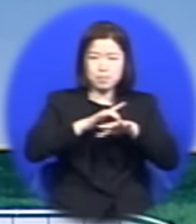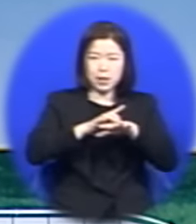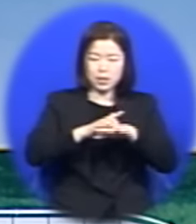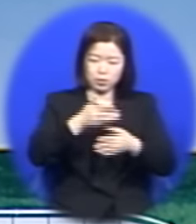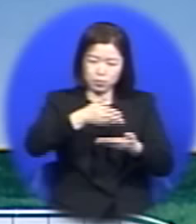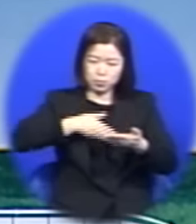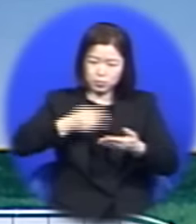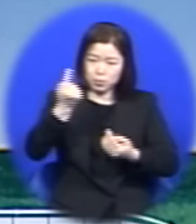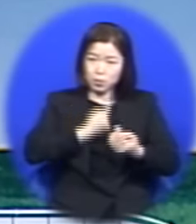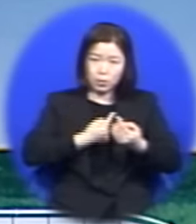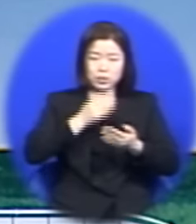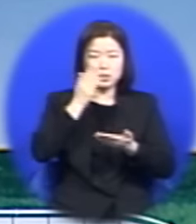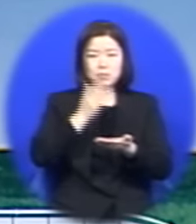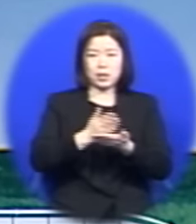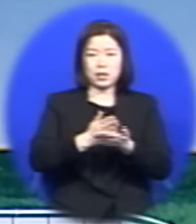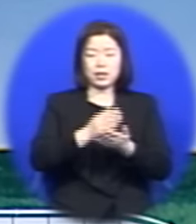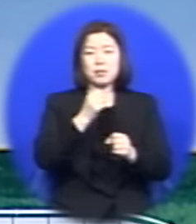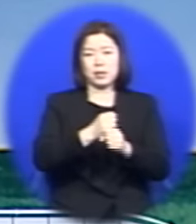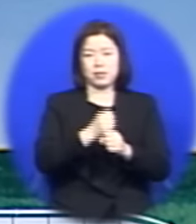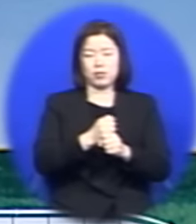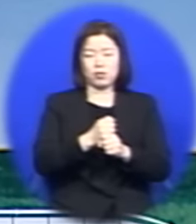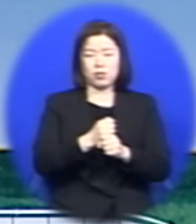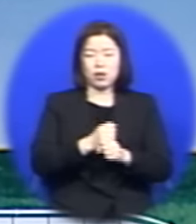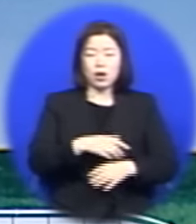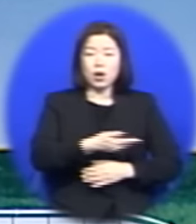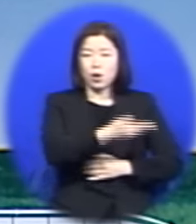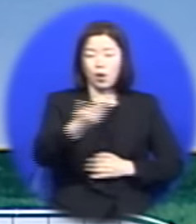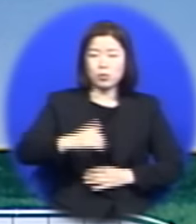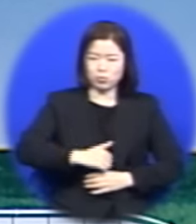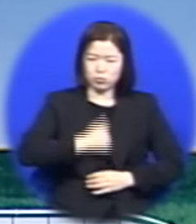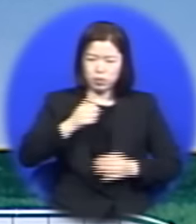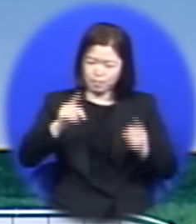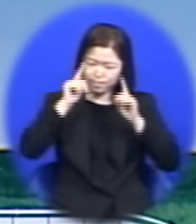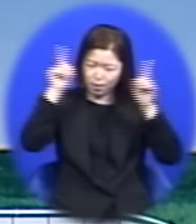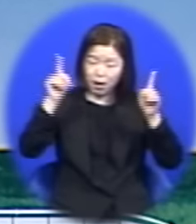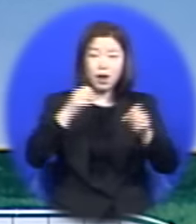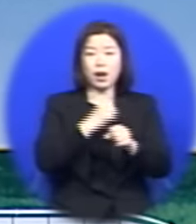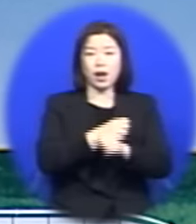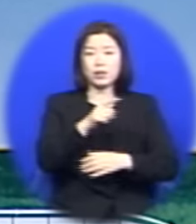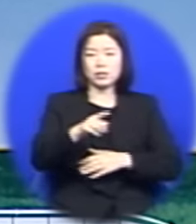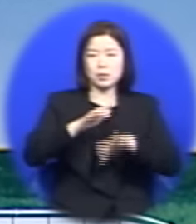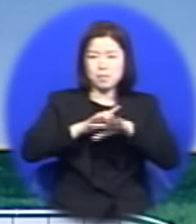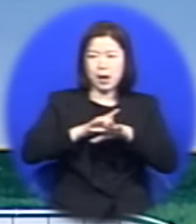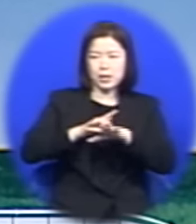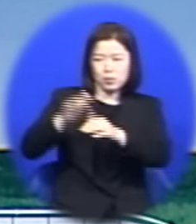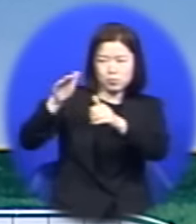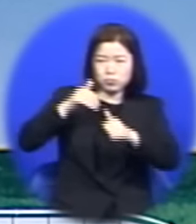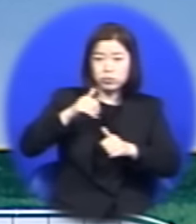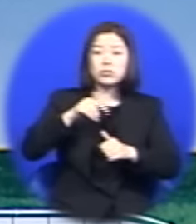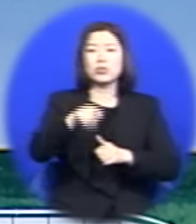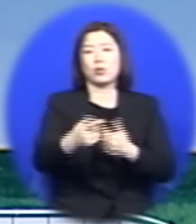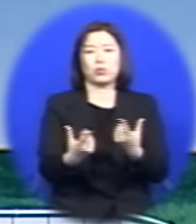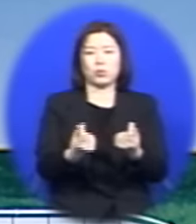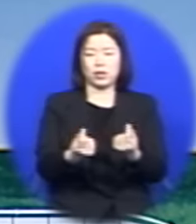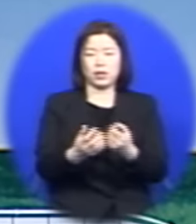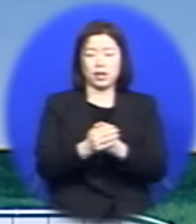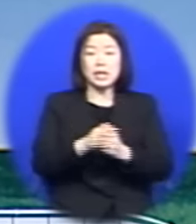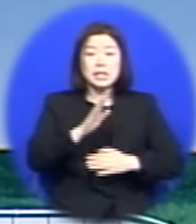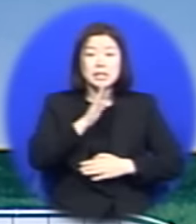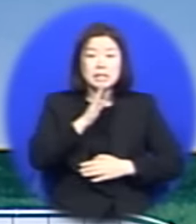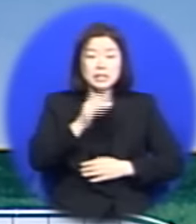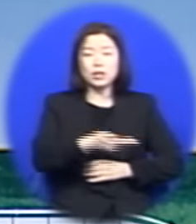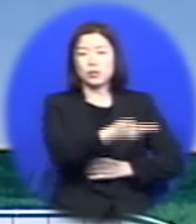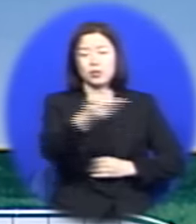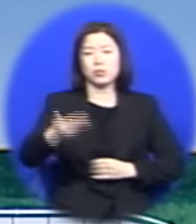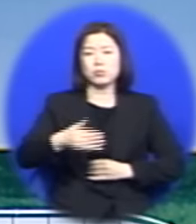하라. 여러분, 분을 내고 화를 내는 것은요, 마귀를 불러들이는 일이에요. 실제로